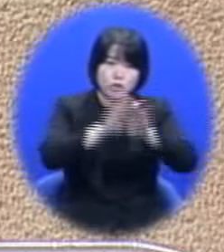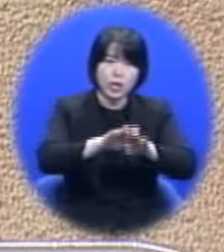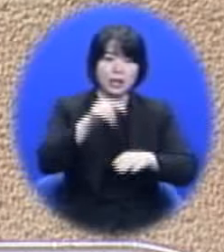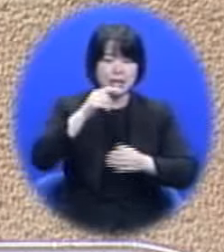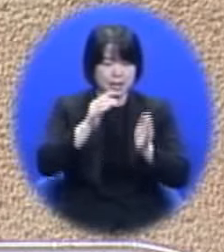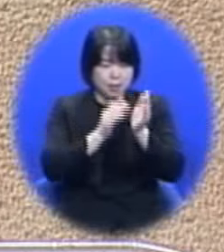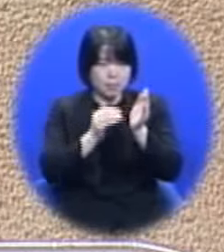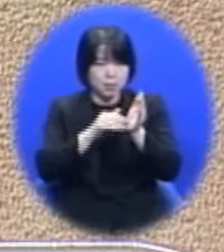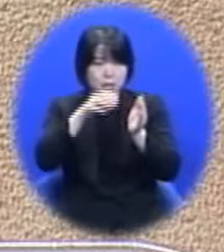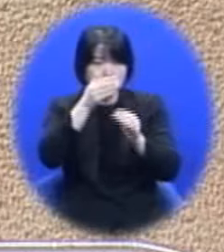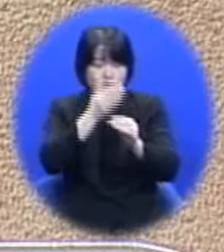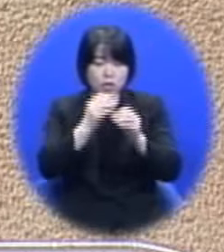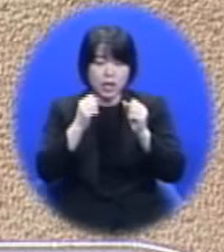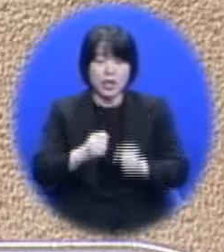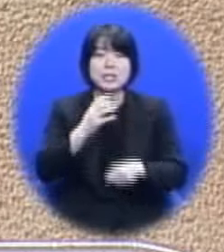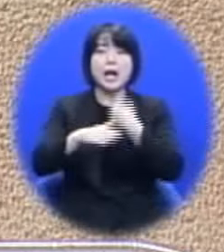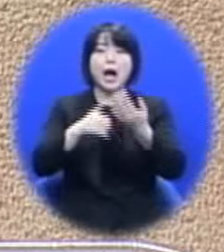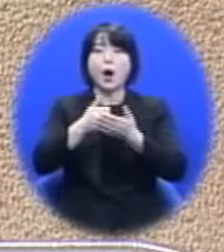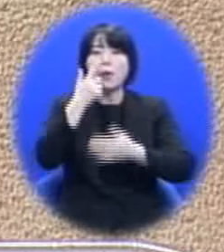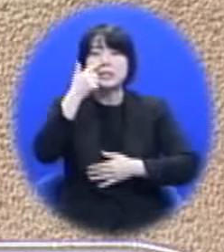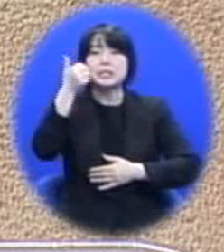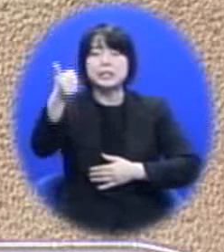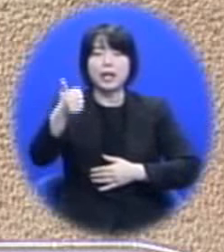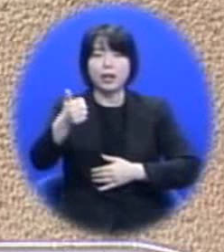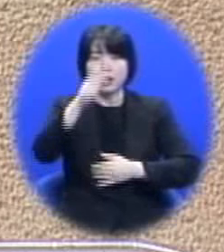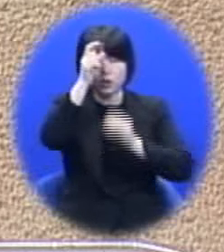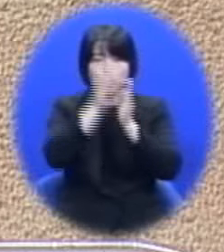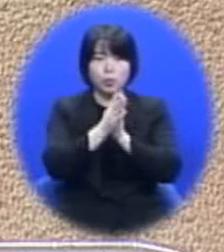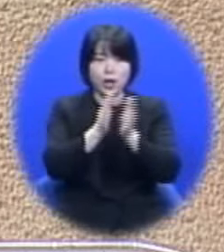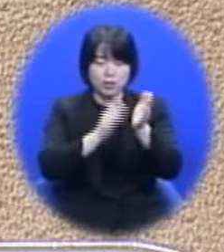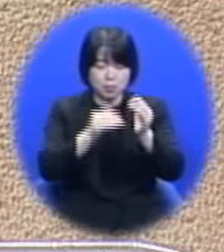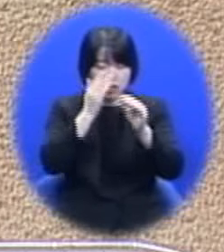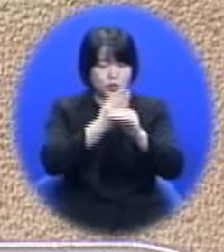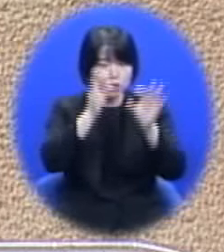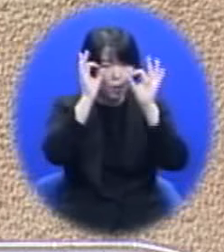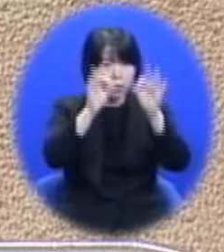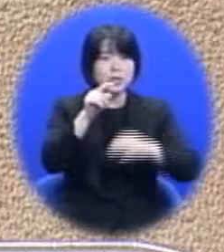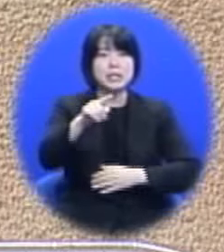기도하라. 은밀한 중에 보시는 내 아버지께서 갚으시리라.